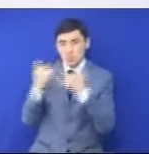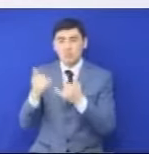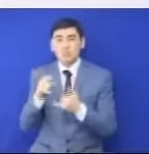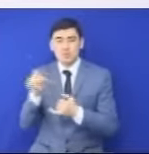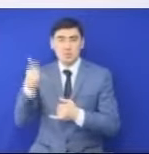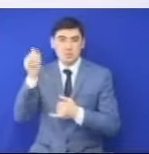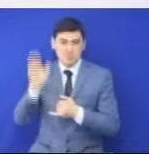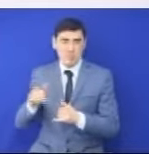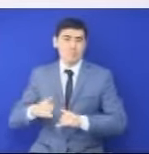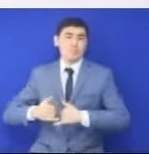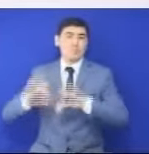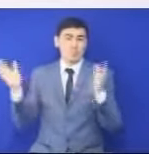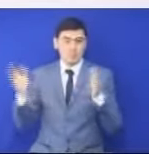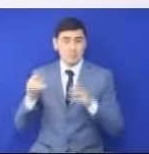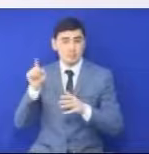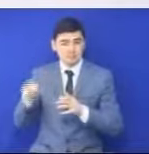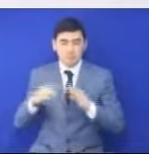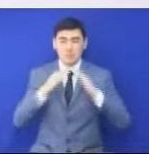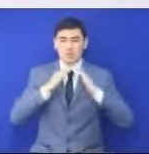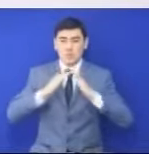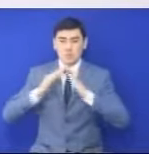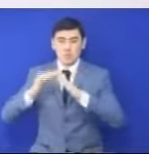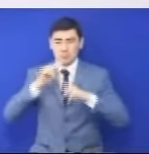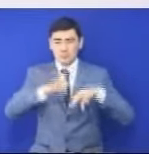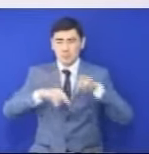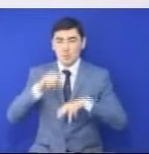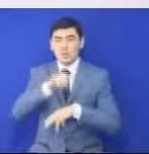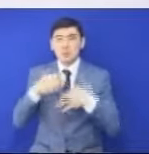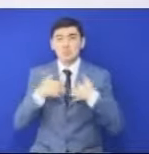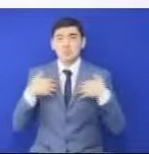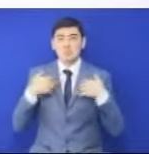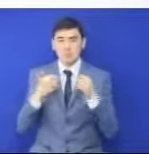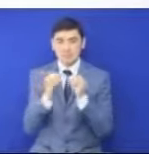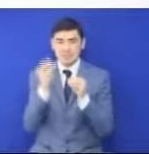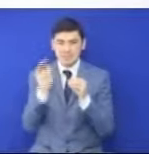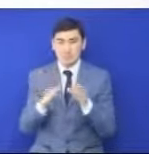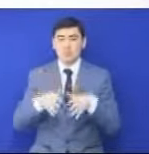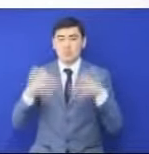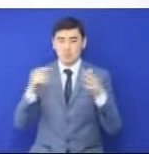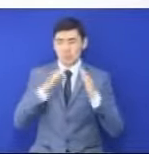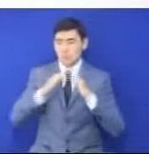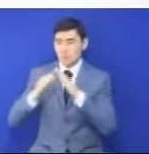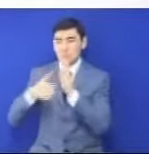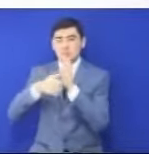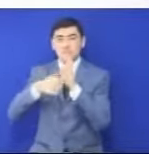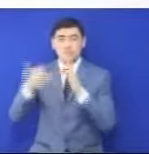районе насчитывается более 600 откормочных площадок, где содержится свыше 10 тысяч голов домашней скотины.